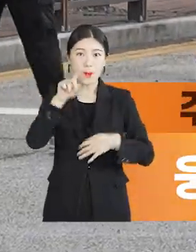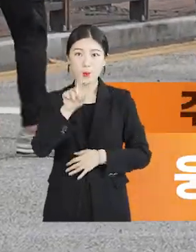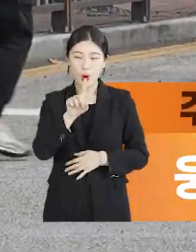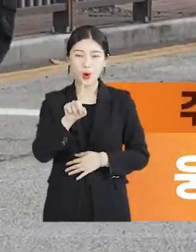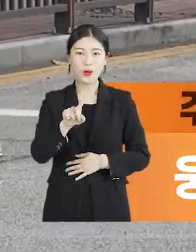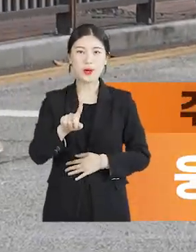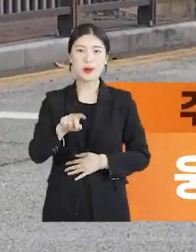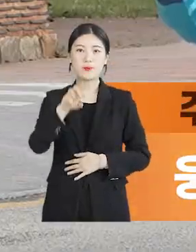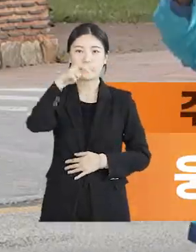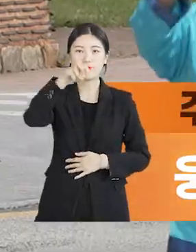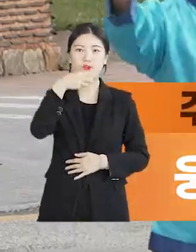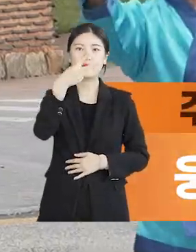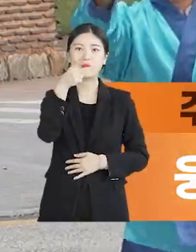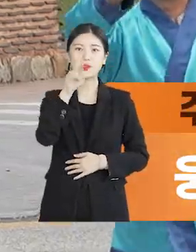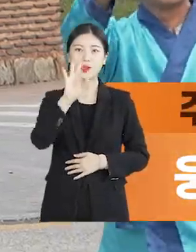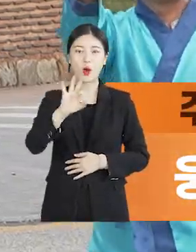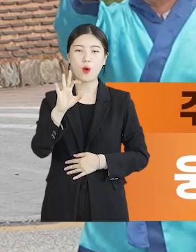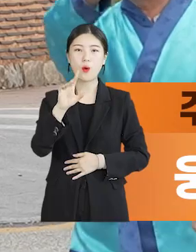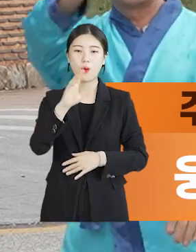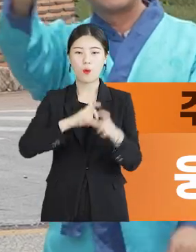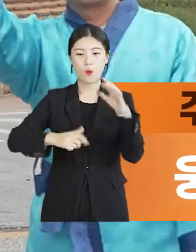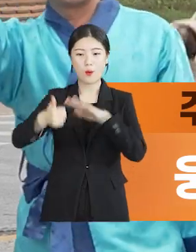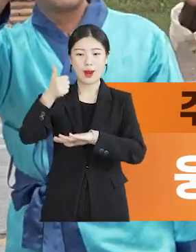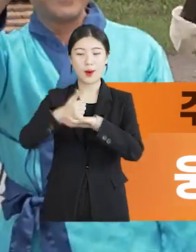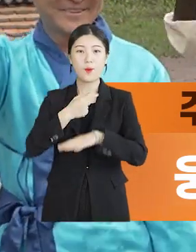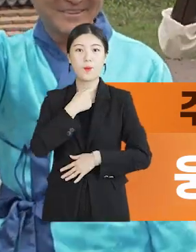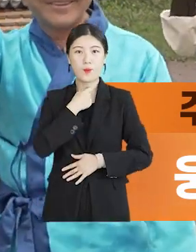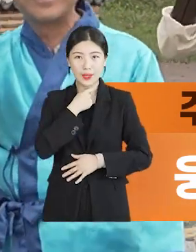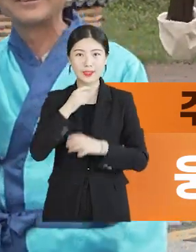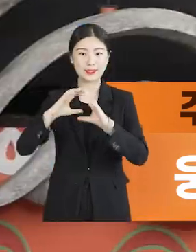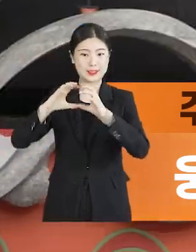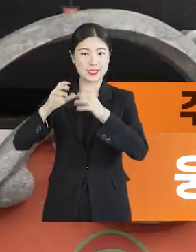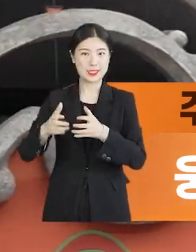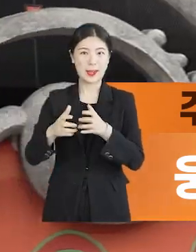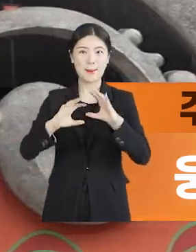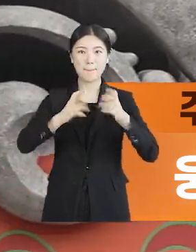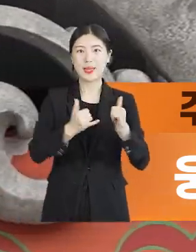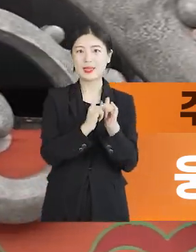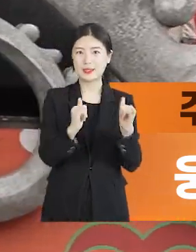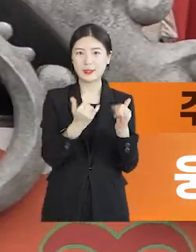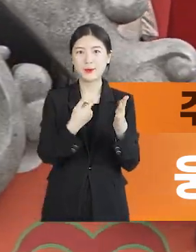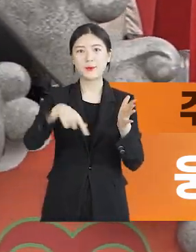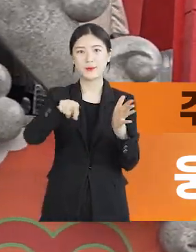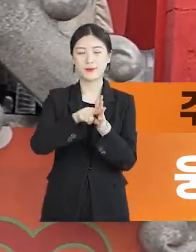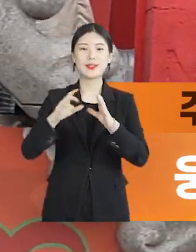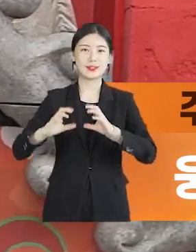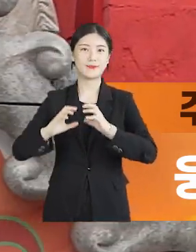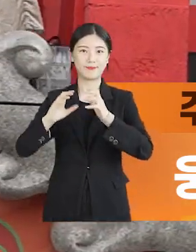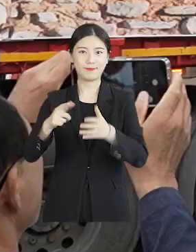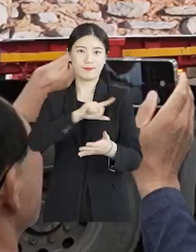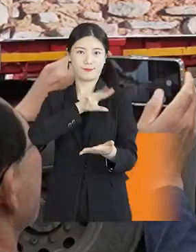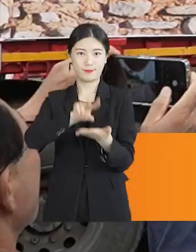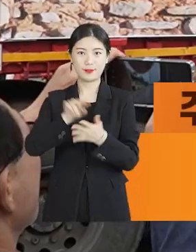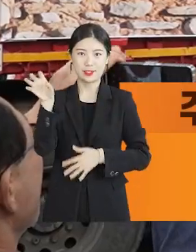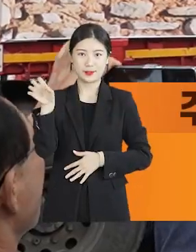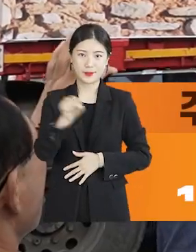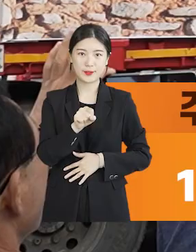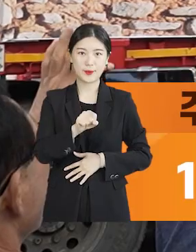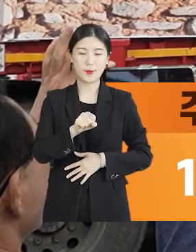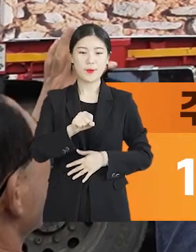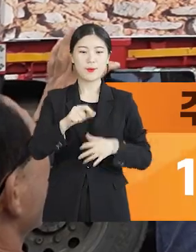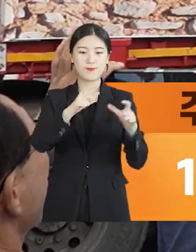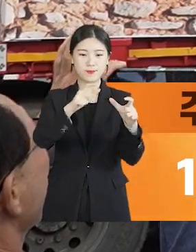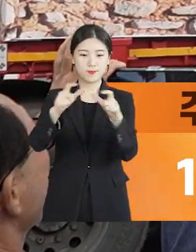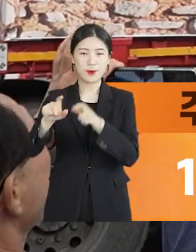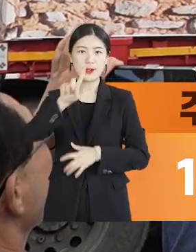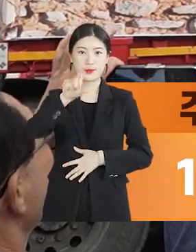백제 흥나라, 무령왕이 꿈꾼 세상, 백성의 나라 백제를 주제로 무빙 스테이지와 16개